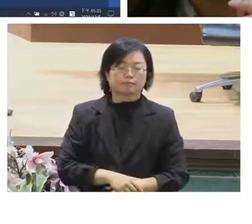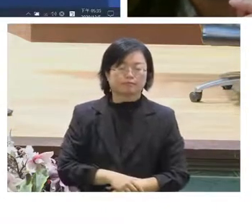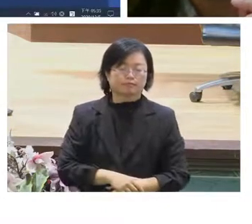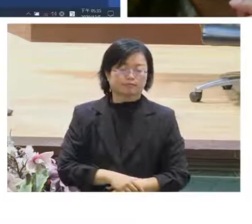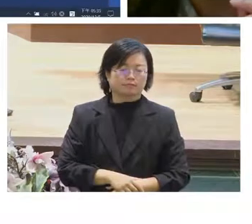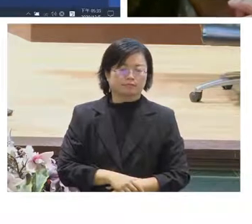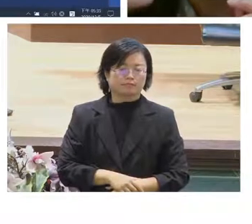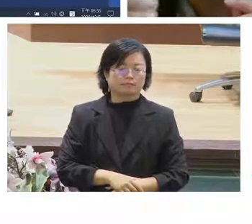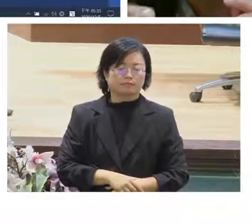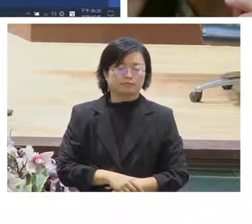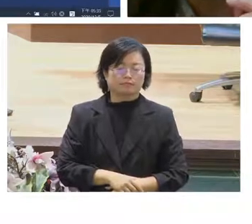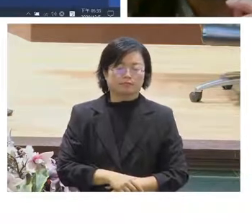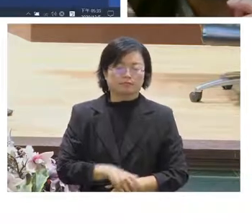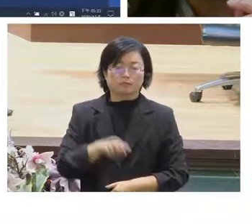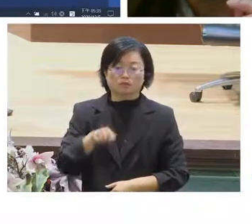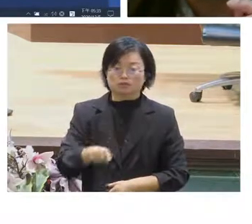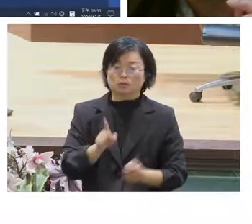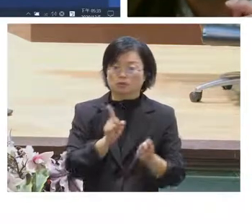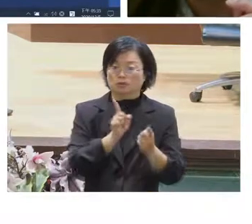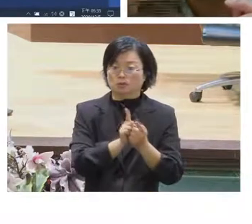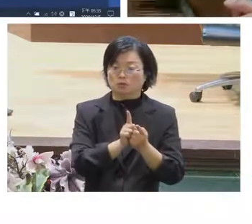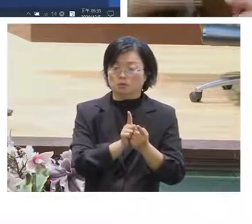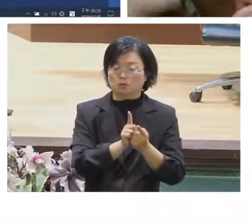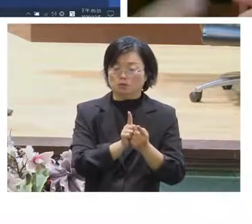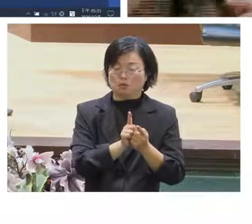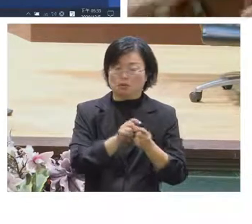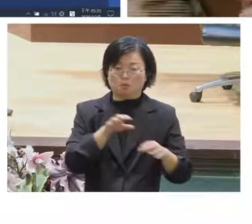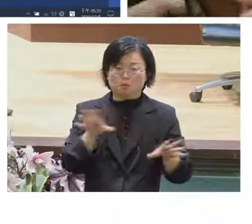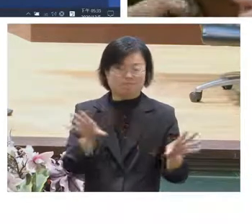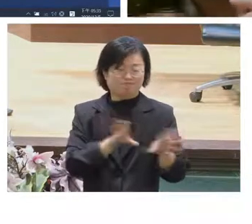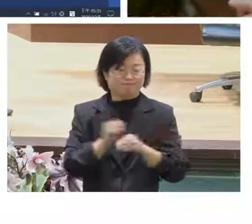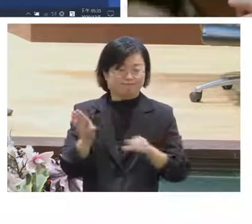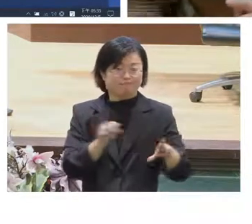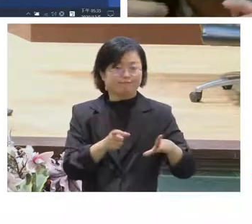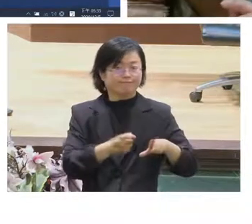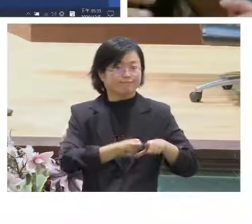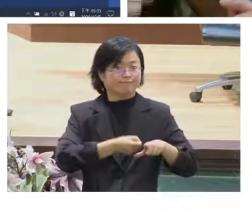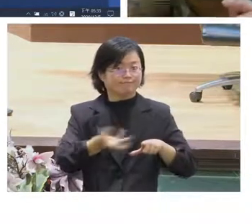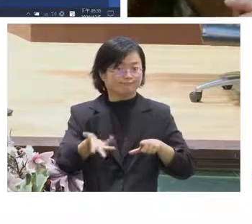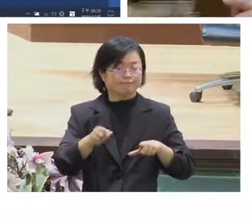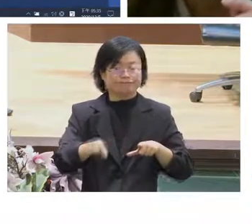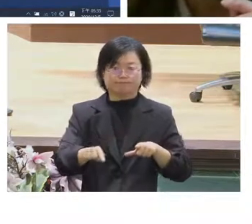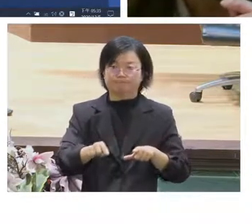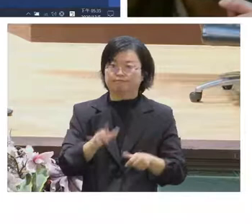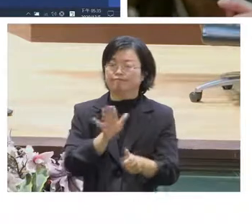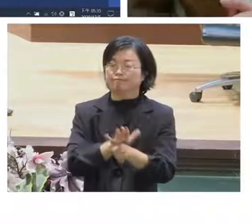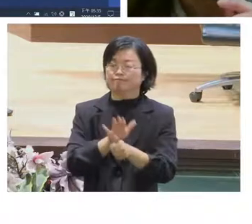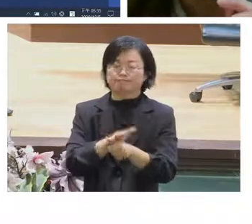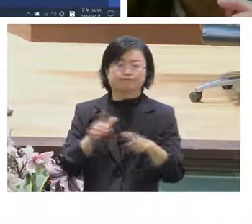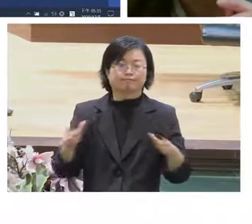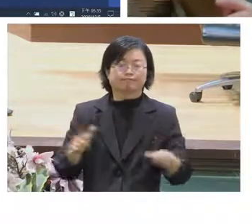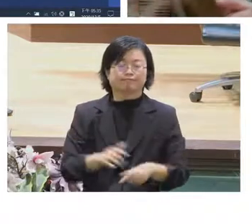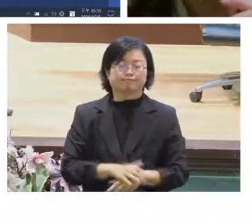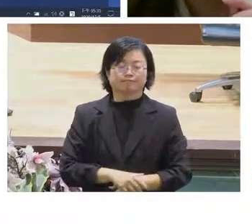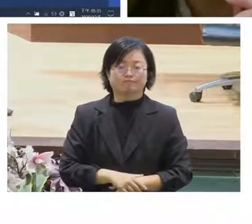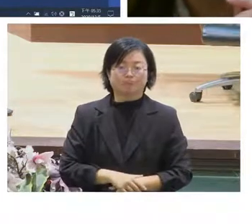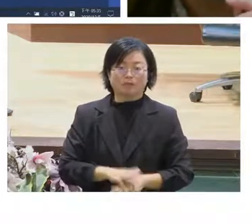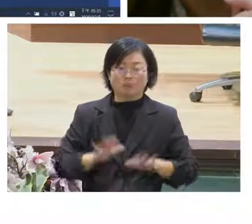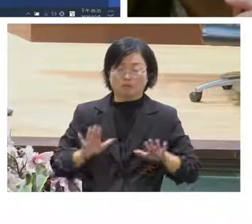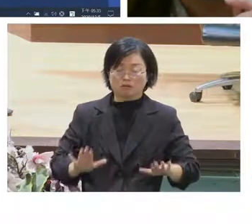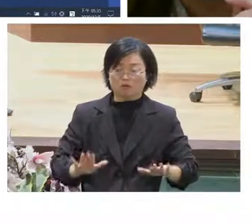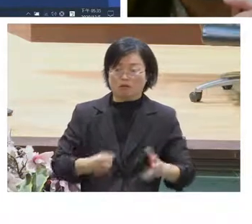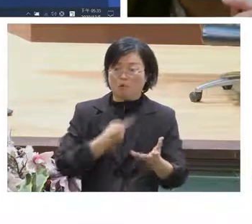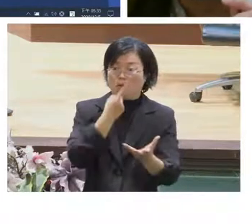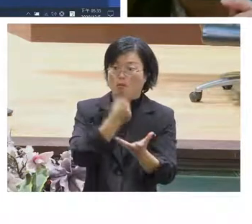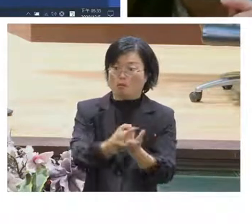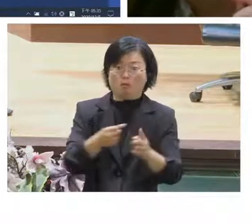有对于公众有一个很大的距离的方式拉近一点，让现在我们很多不同的参与者其实本